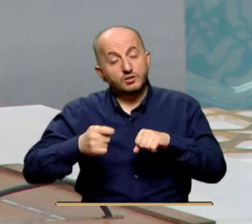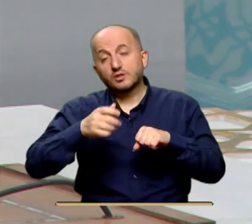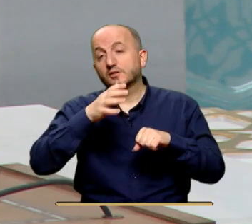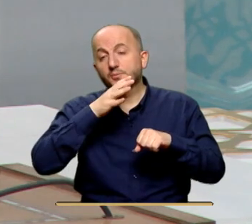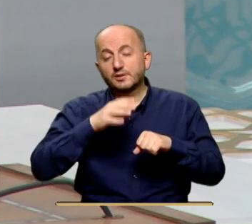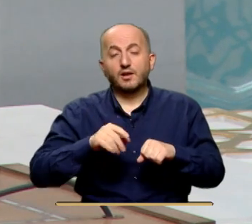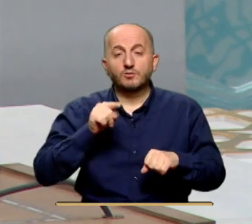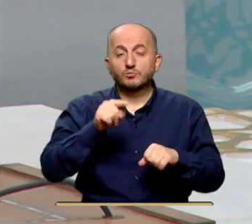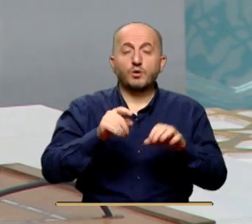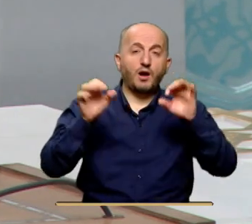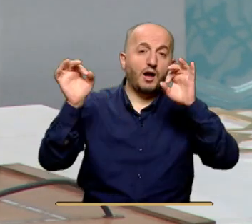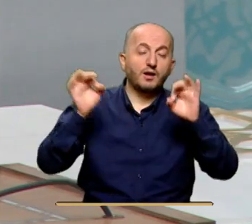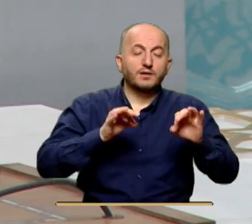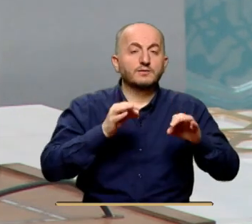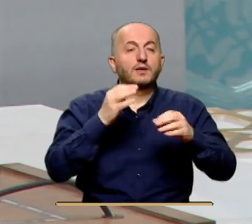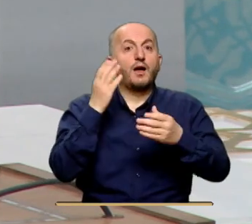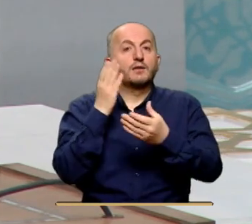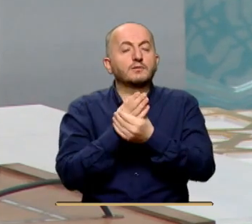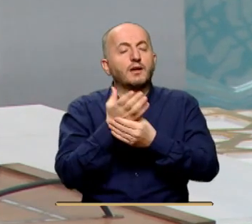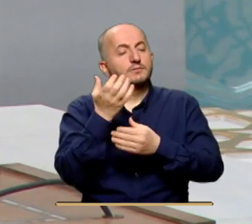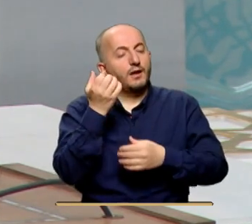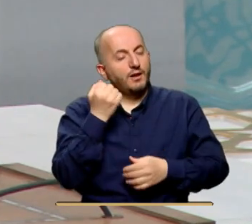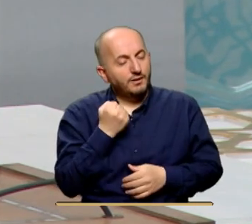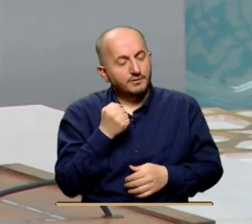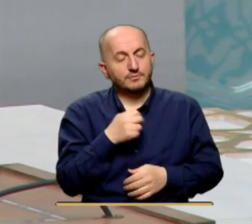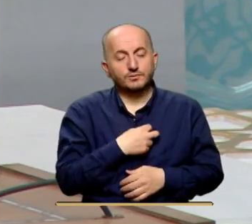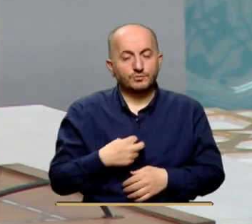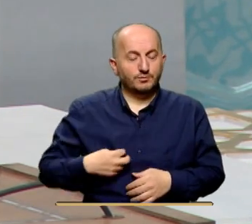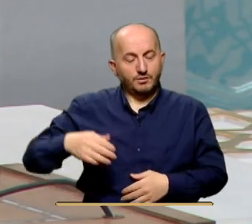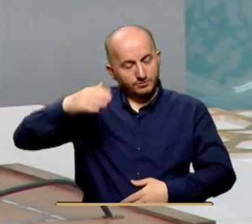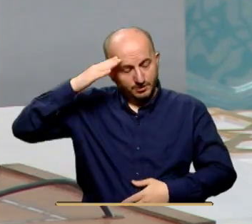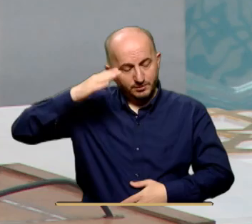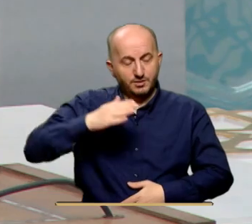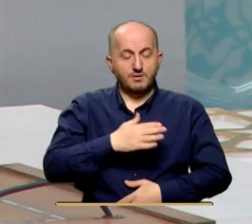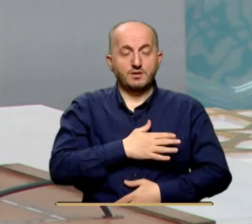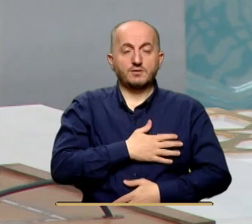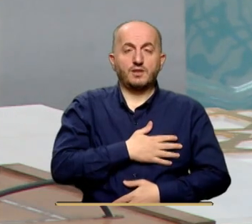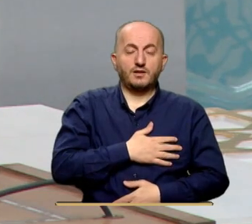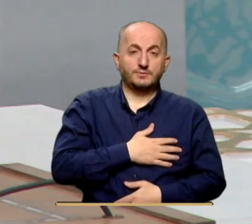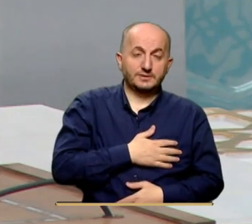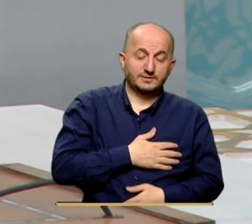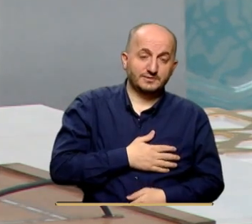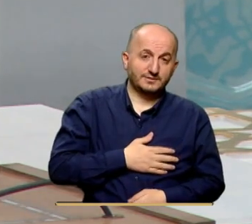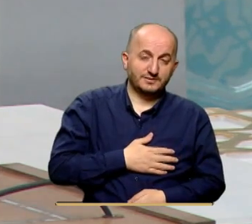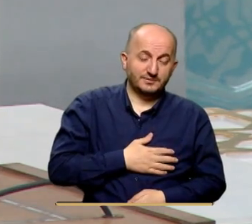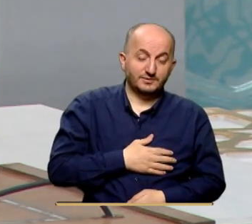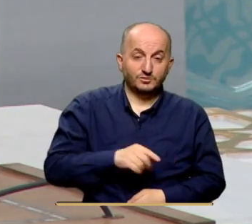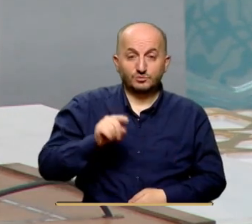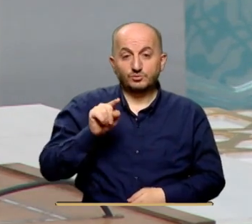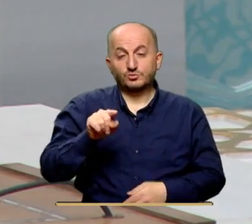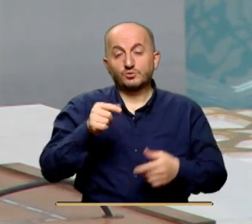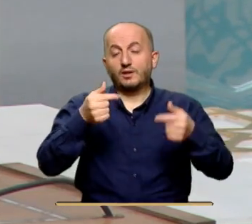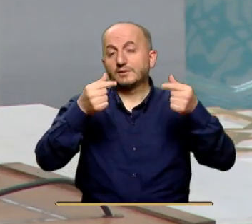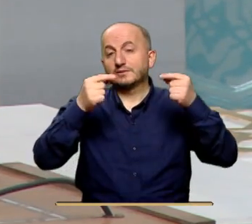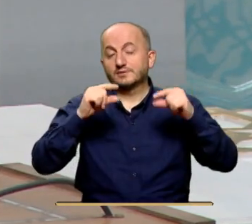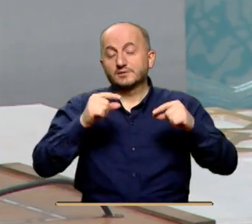bu ayetten ilham alan Resulullah sallallahu aleyhi ve sellemin şu hadisi